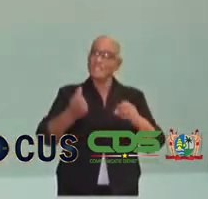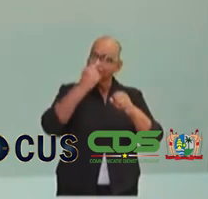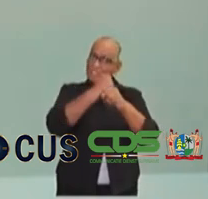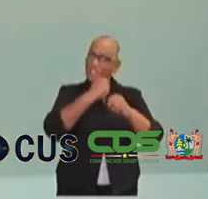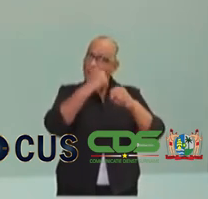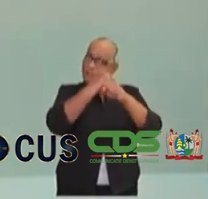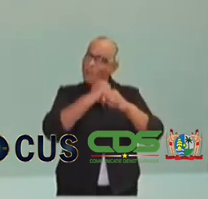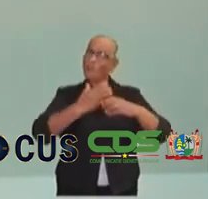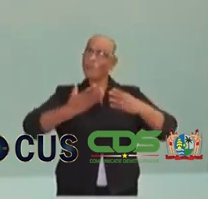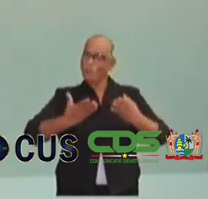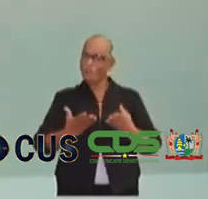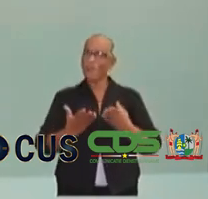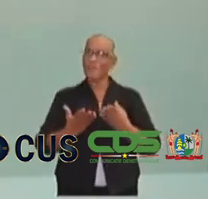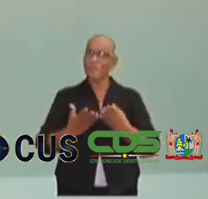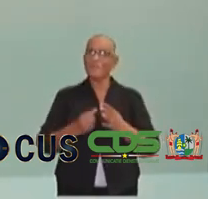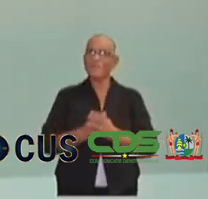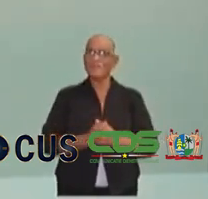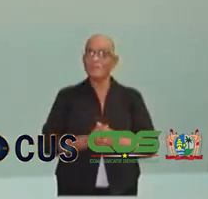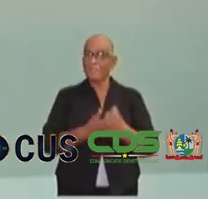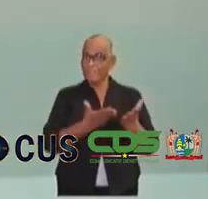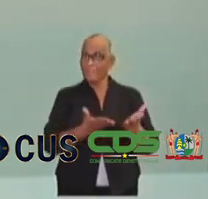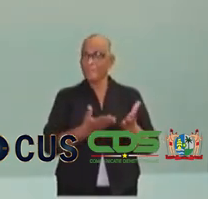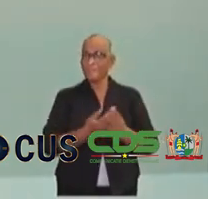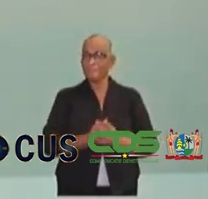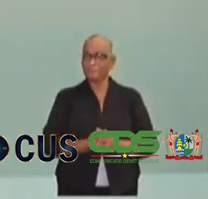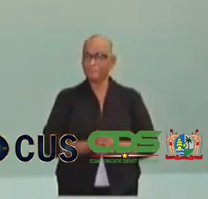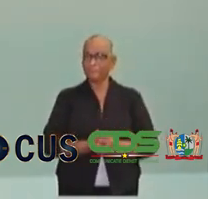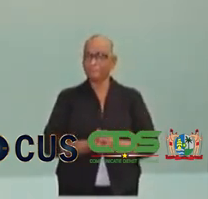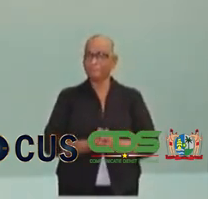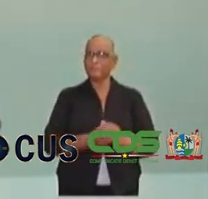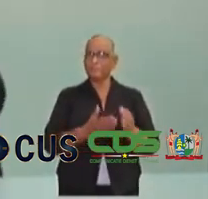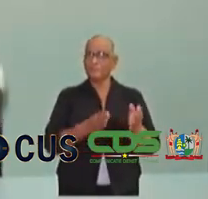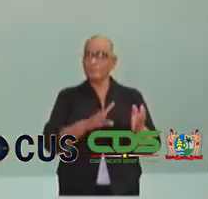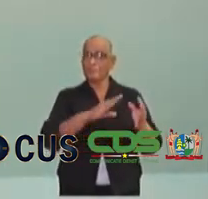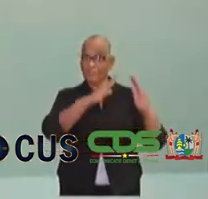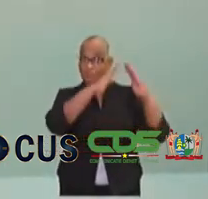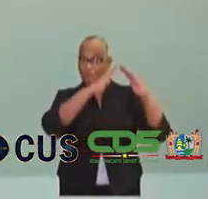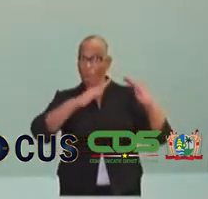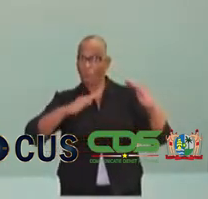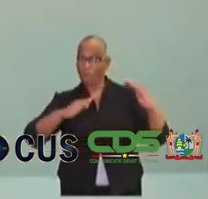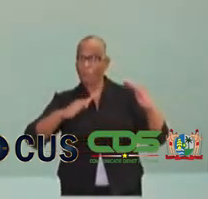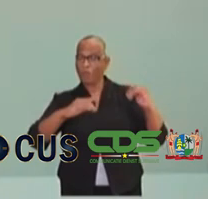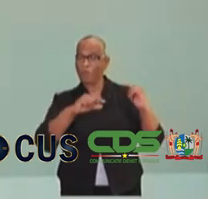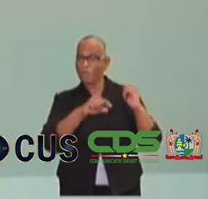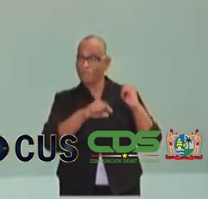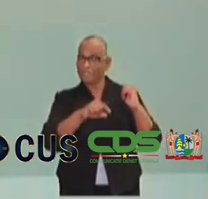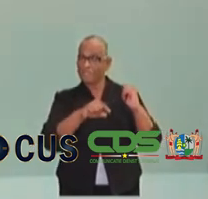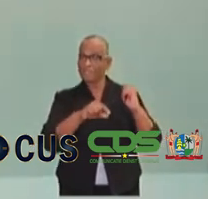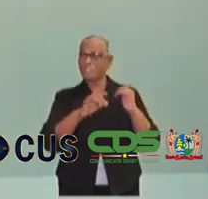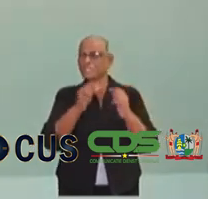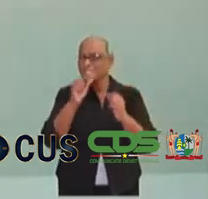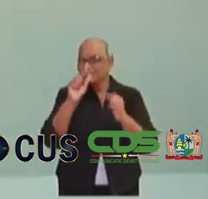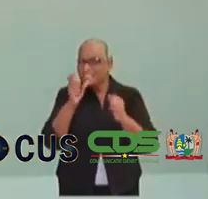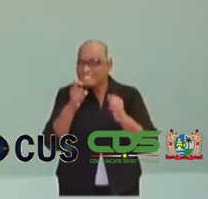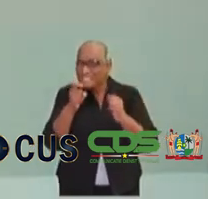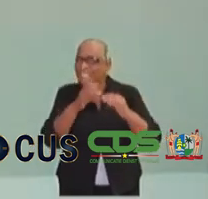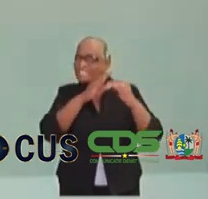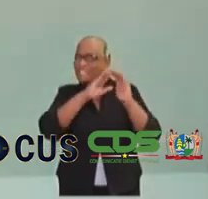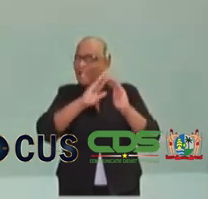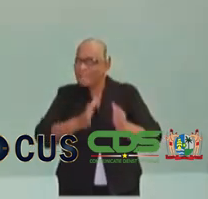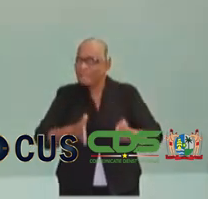kunnen blijven. Dus vanaf oktober is dat af. Het gebouw waarin u nu zit is net af. Dat